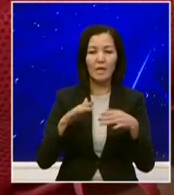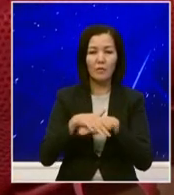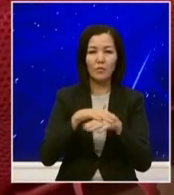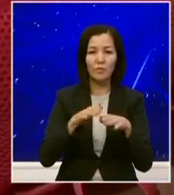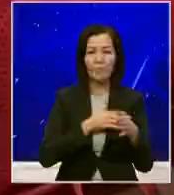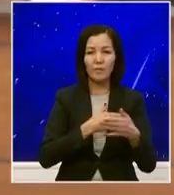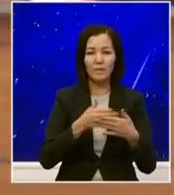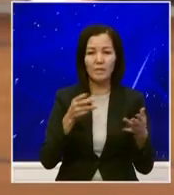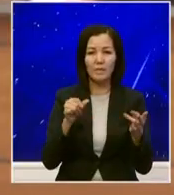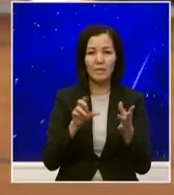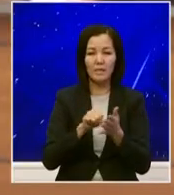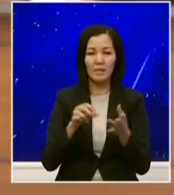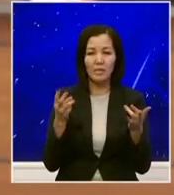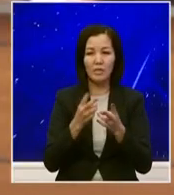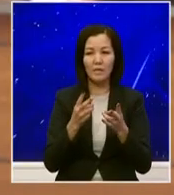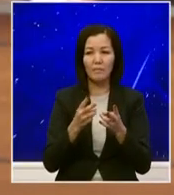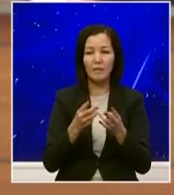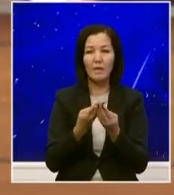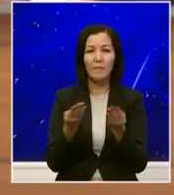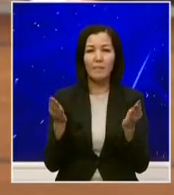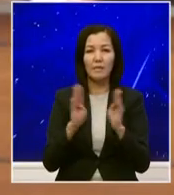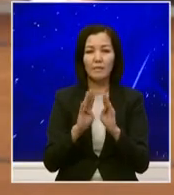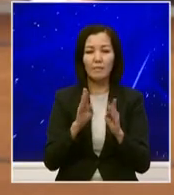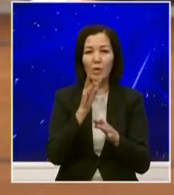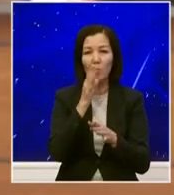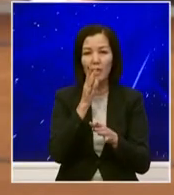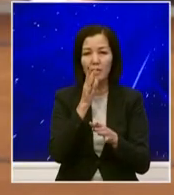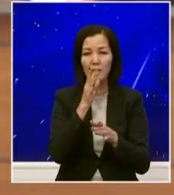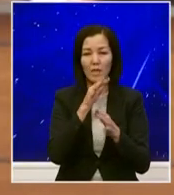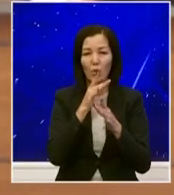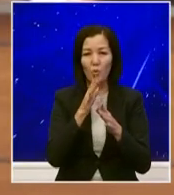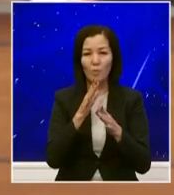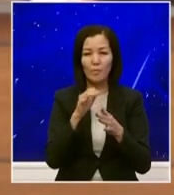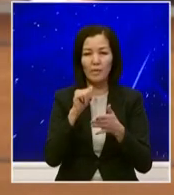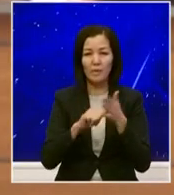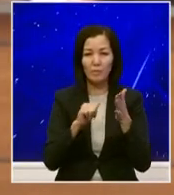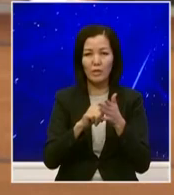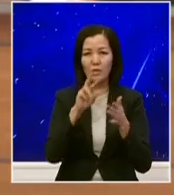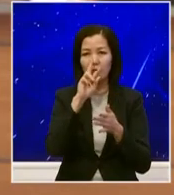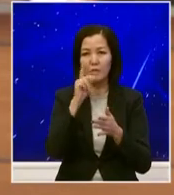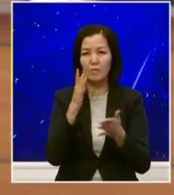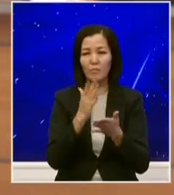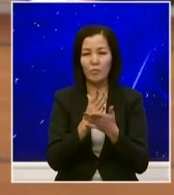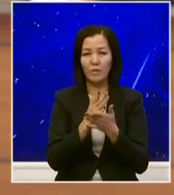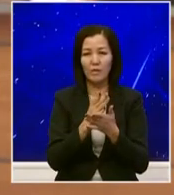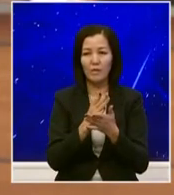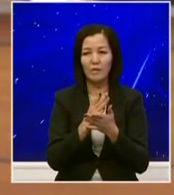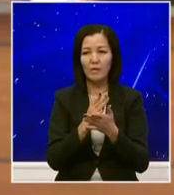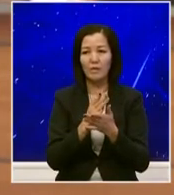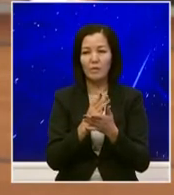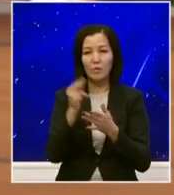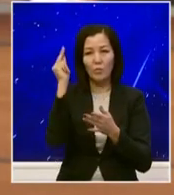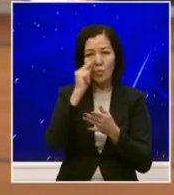белсенділікке шақырамыз. Пандемия кезінде осы көп кемшіліктер ашылып қалды. Мына